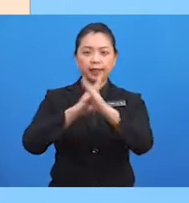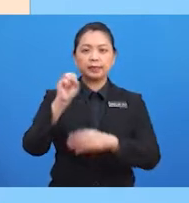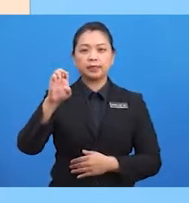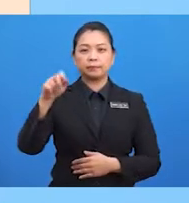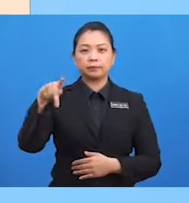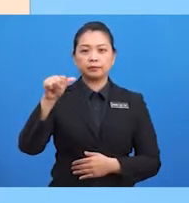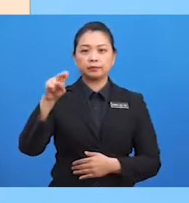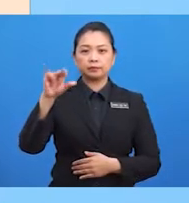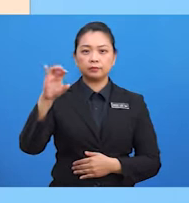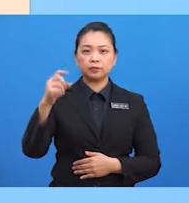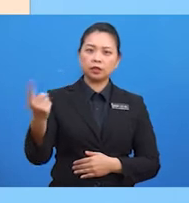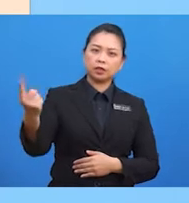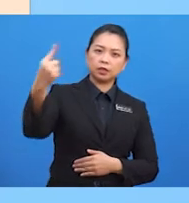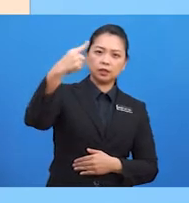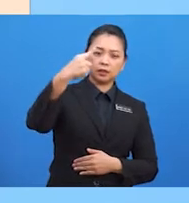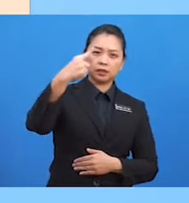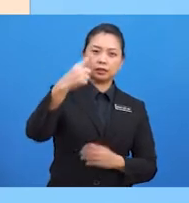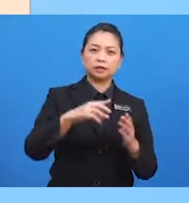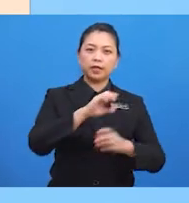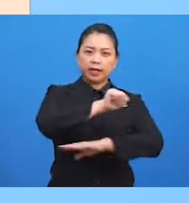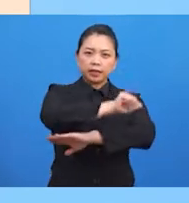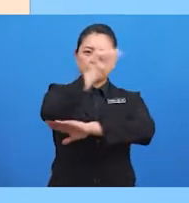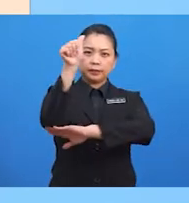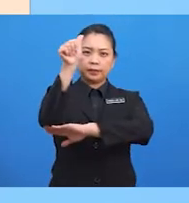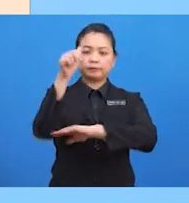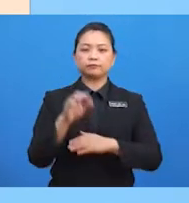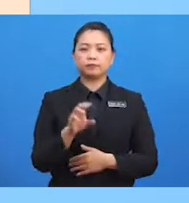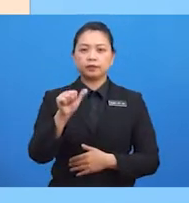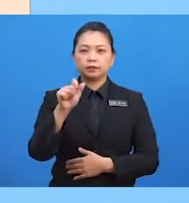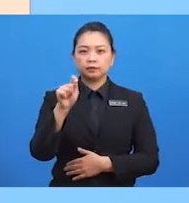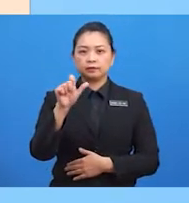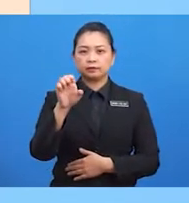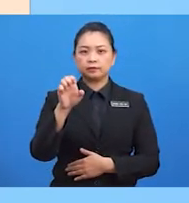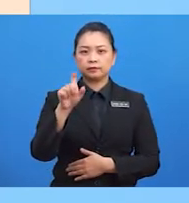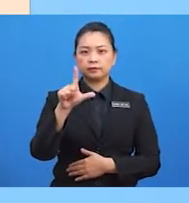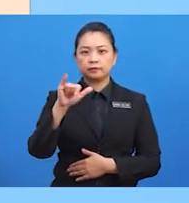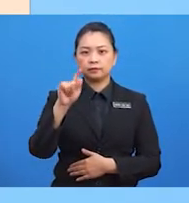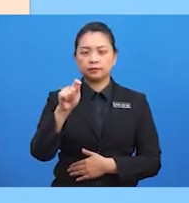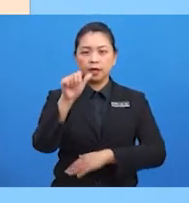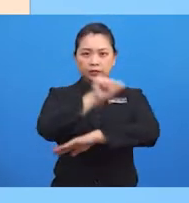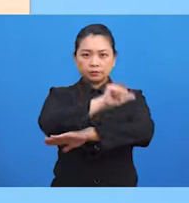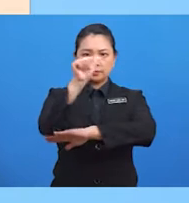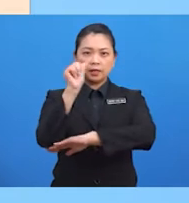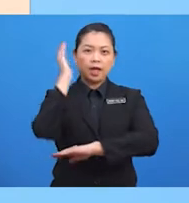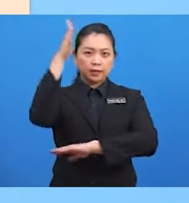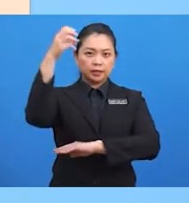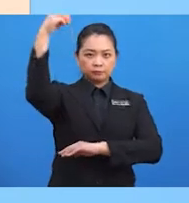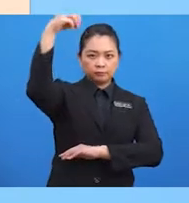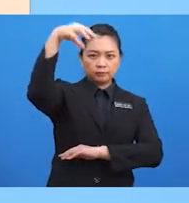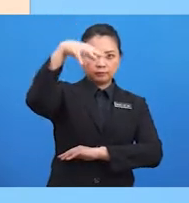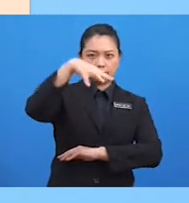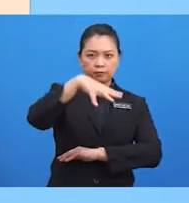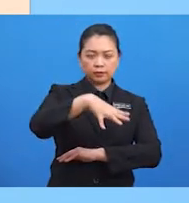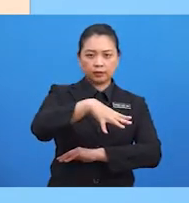ke satelit di angkasa lepas. Satelit di angkasa lepas akan